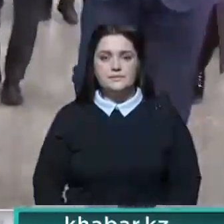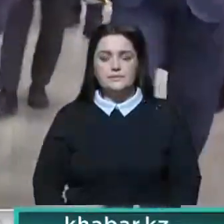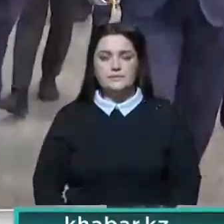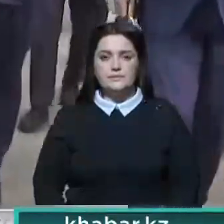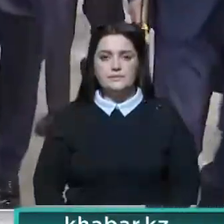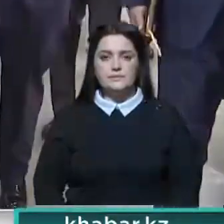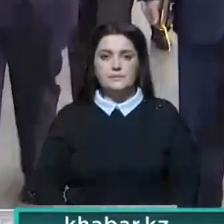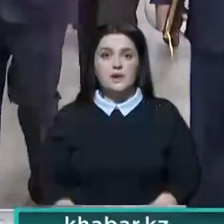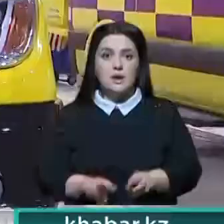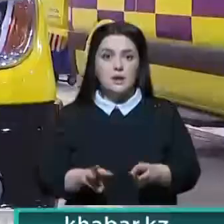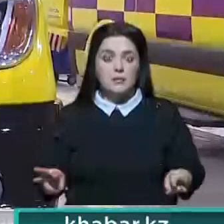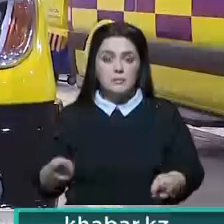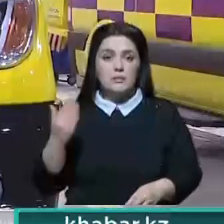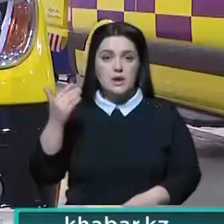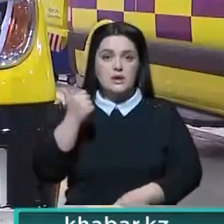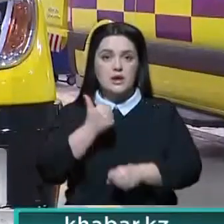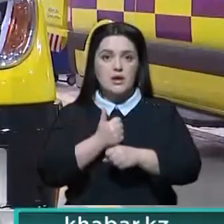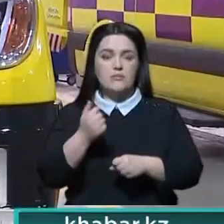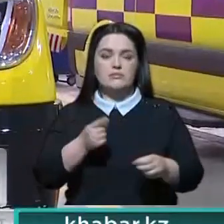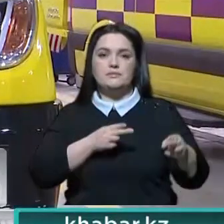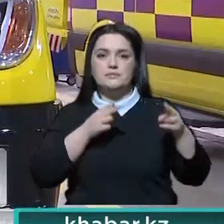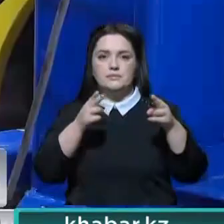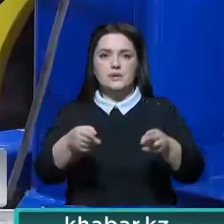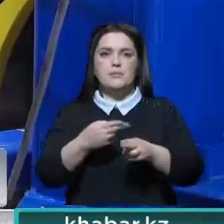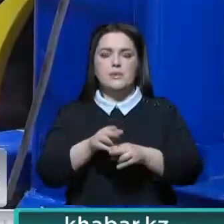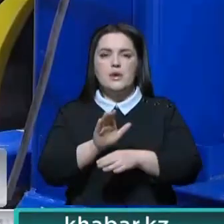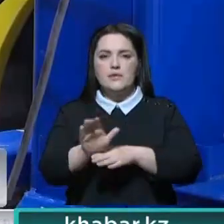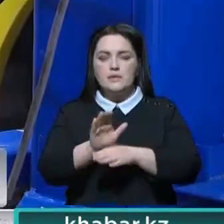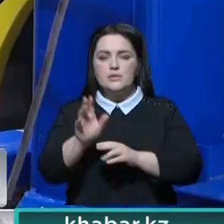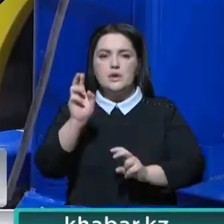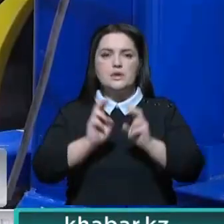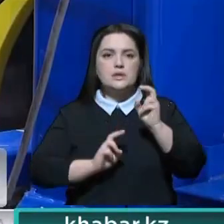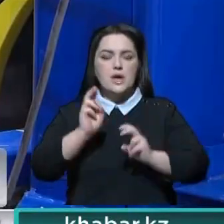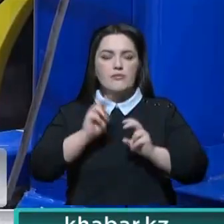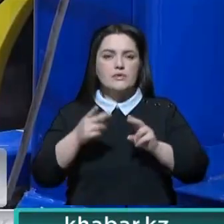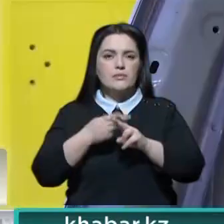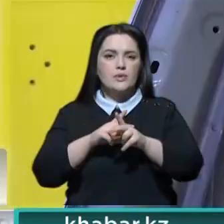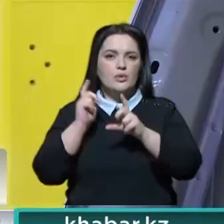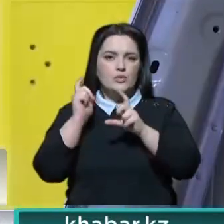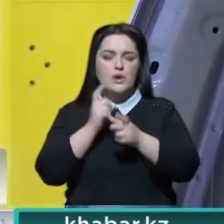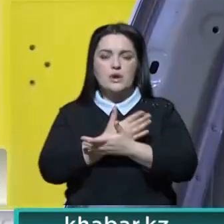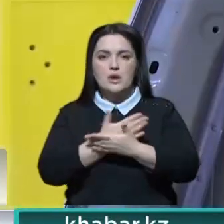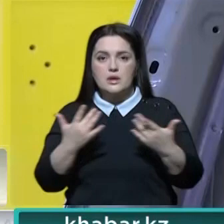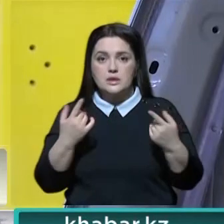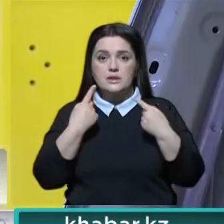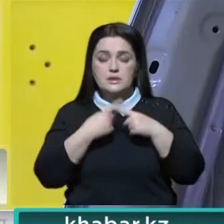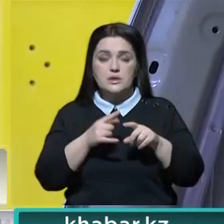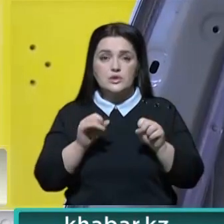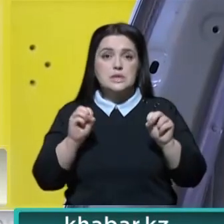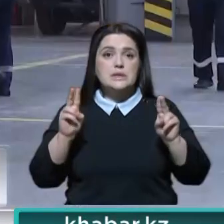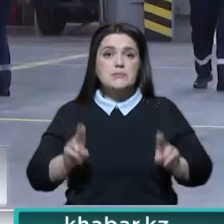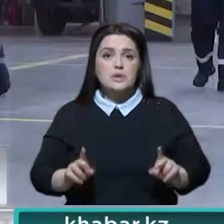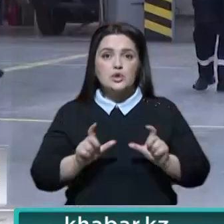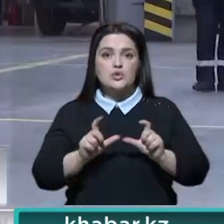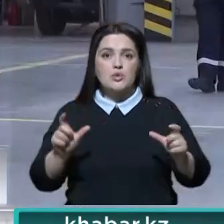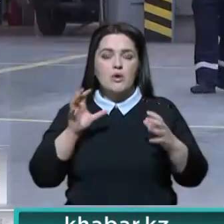Глава правительства первым делом посетил завод по выпуску пассажирской, грузовой и специализированной техники. На данном производстве изготавливаются специальные школьные